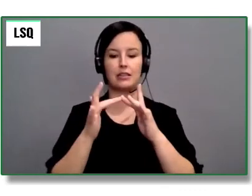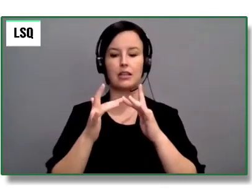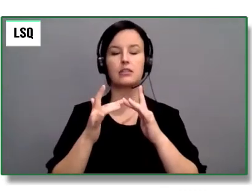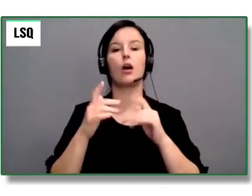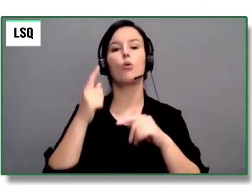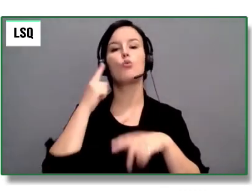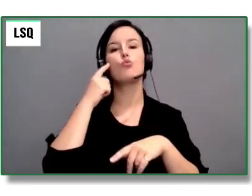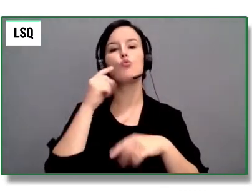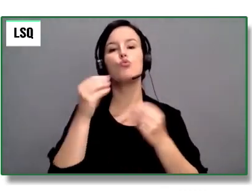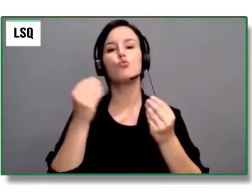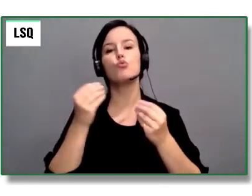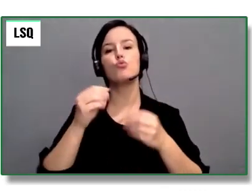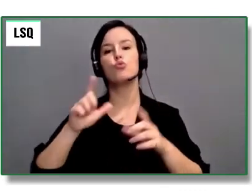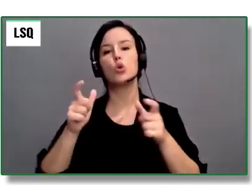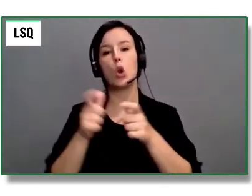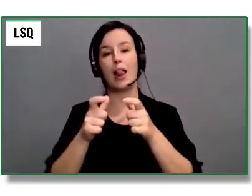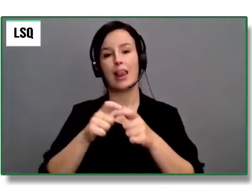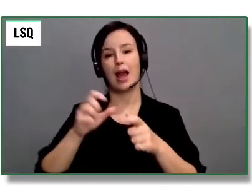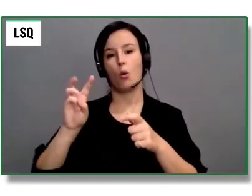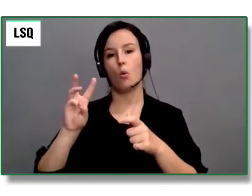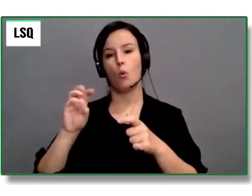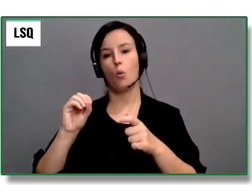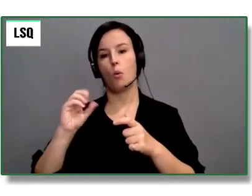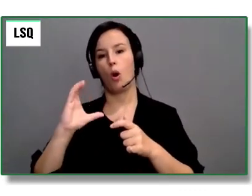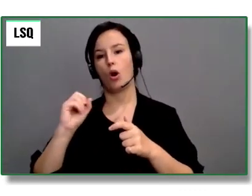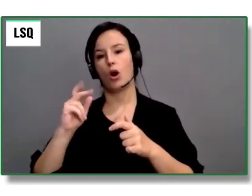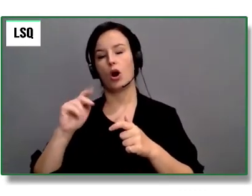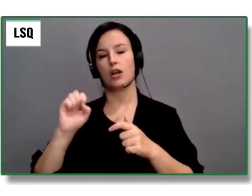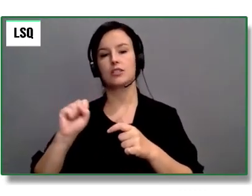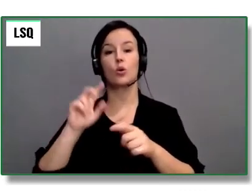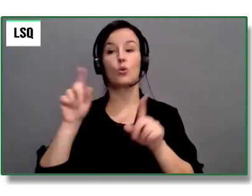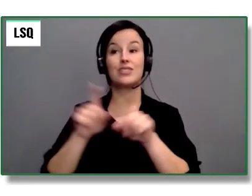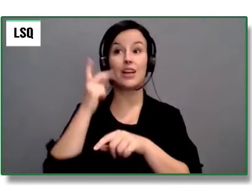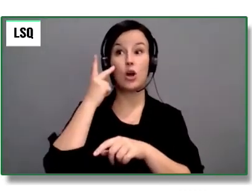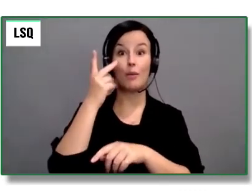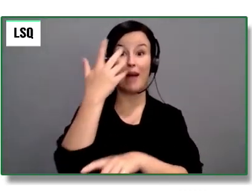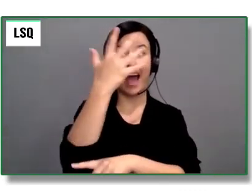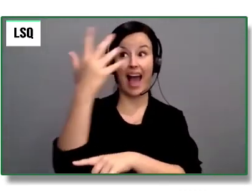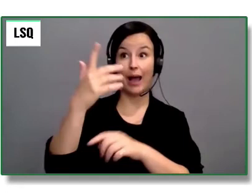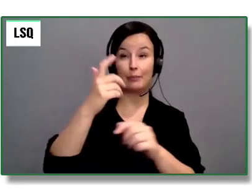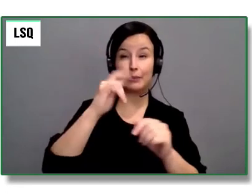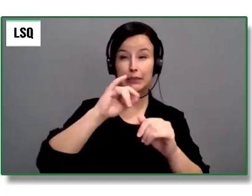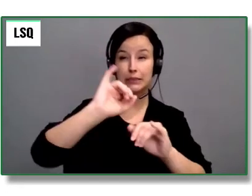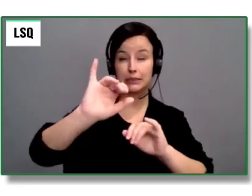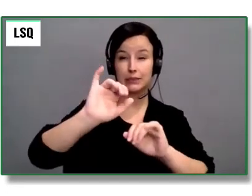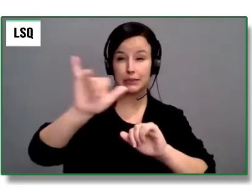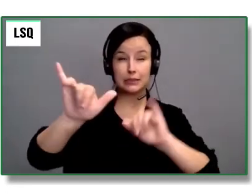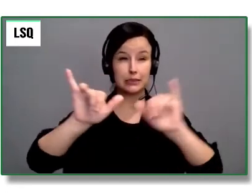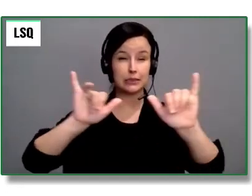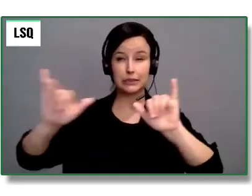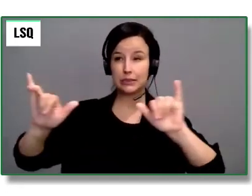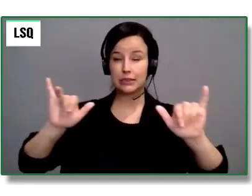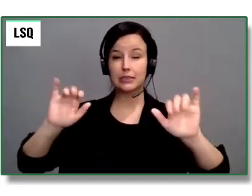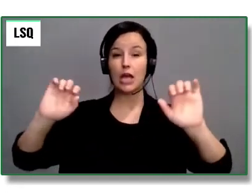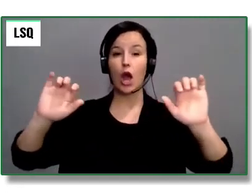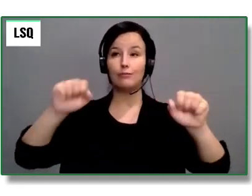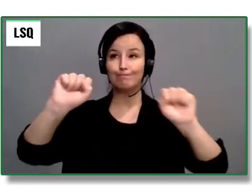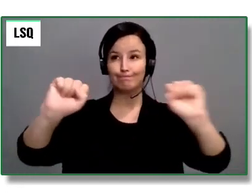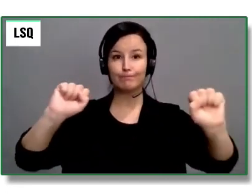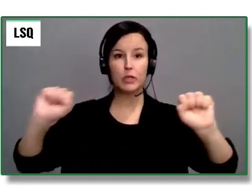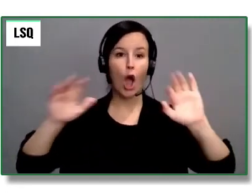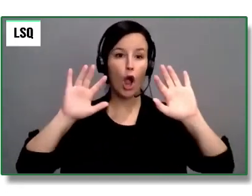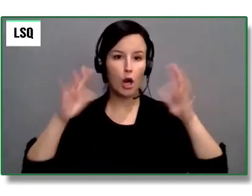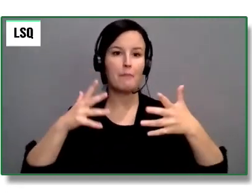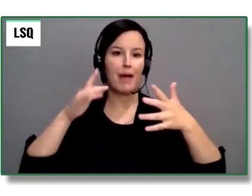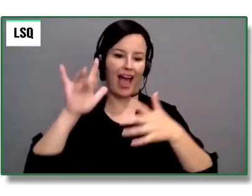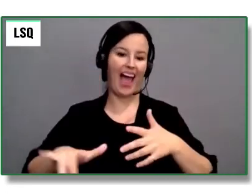Wilcox. J'ai appris beaucoup sur les arbres et comment les identifier par cette chaîne. Et la diapo